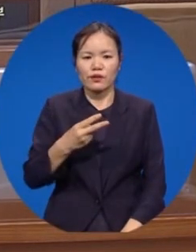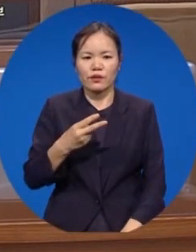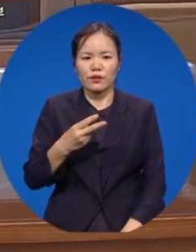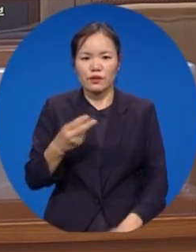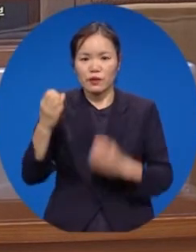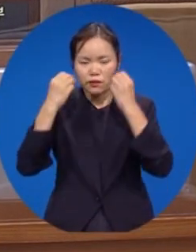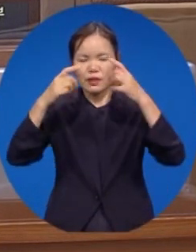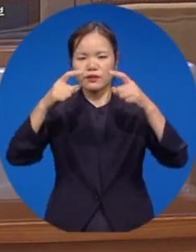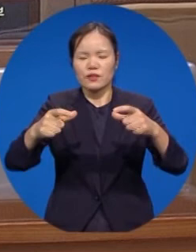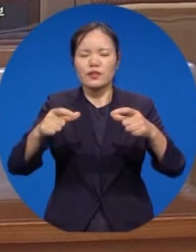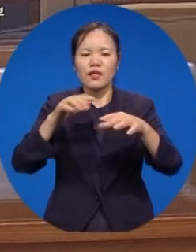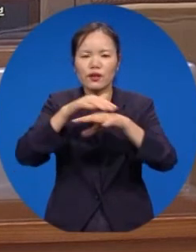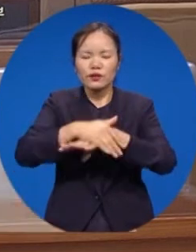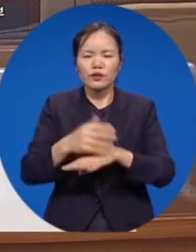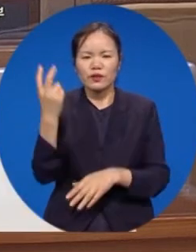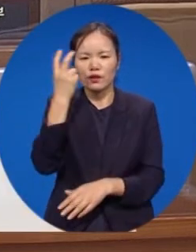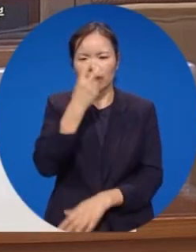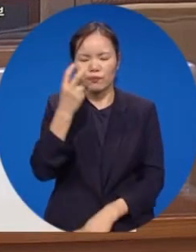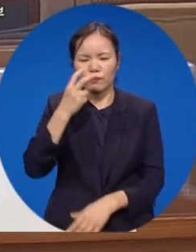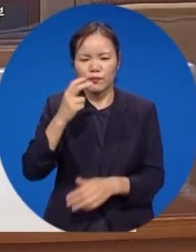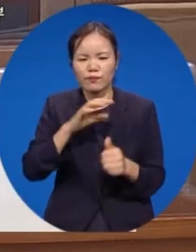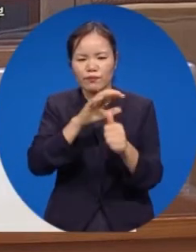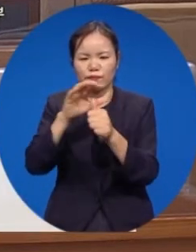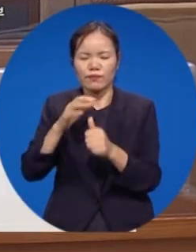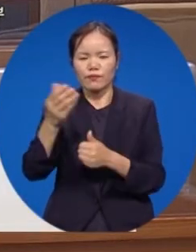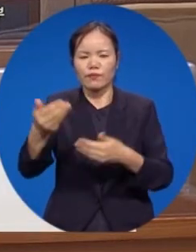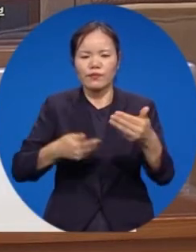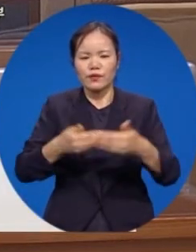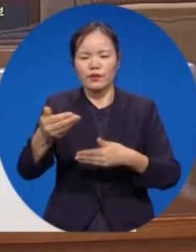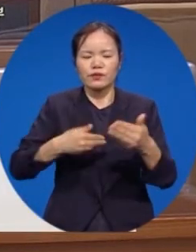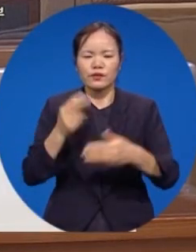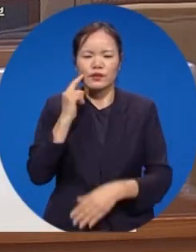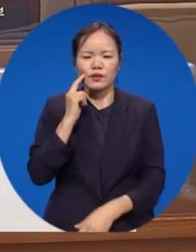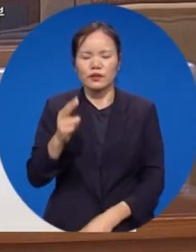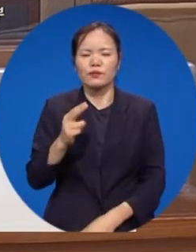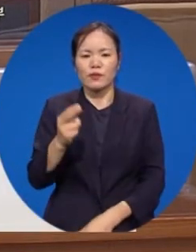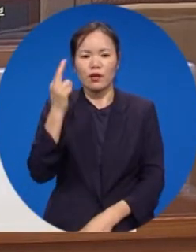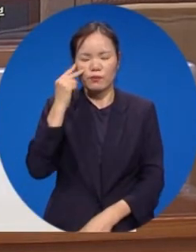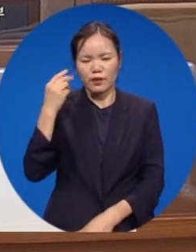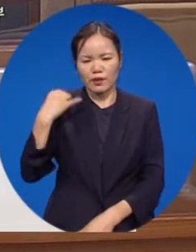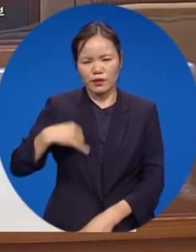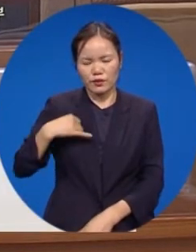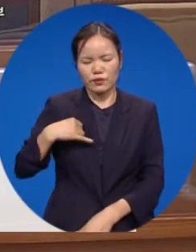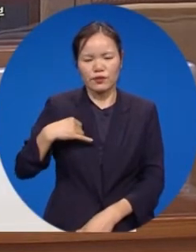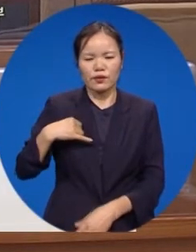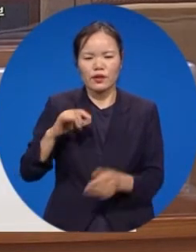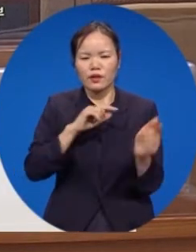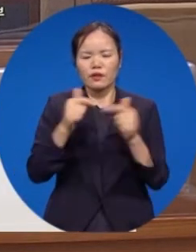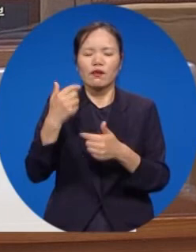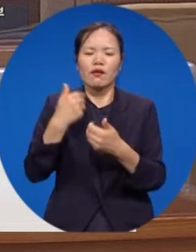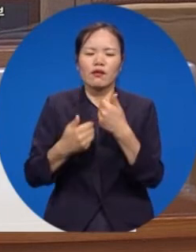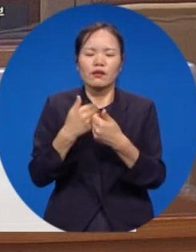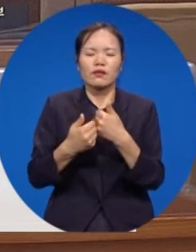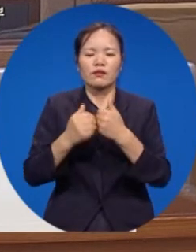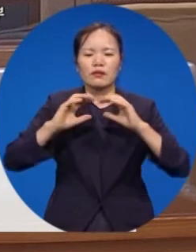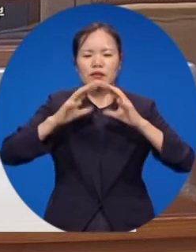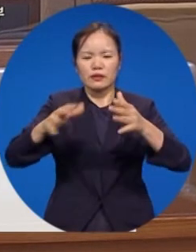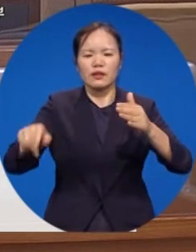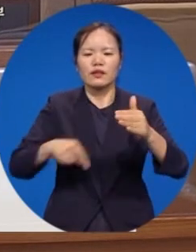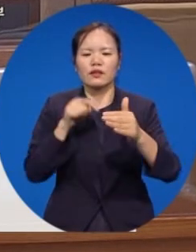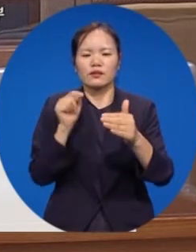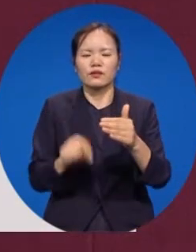신지역주의, 보호무역주의가 심화되고 미중이 전방위적으로 충돌하고 있는 세계 질서